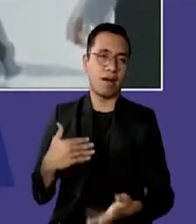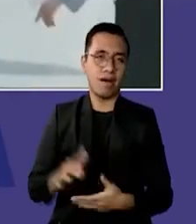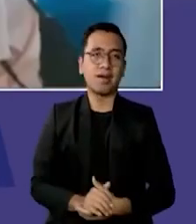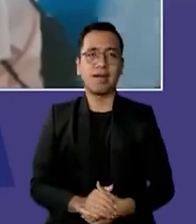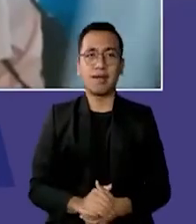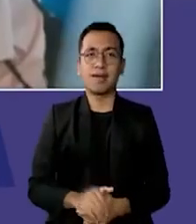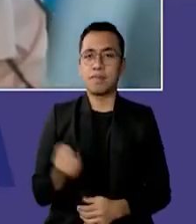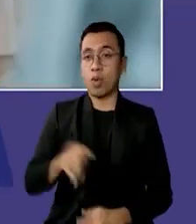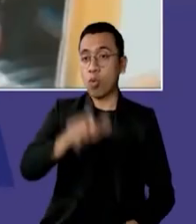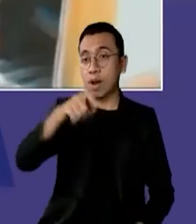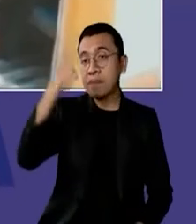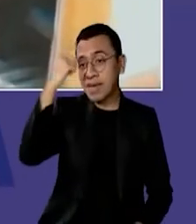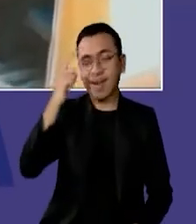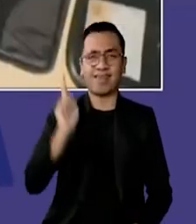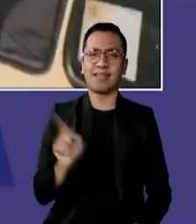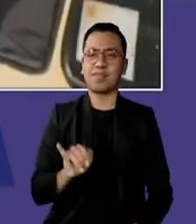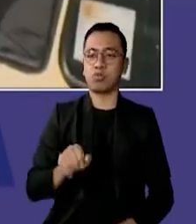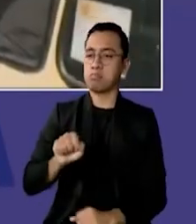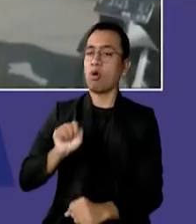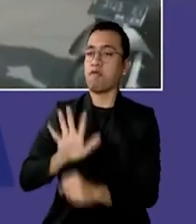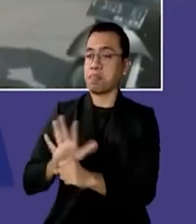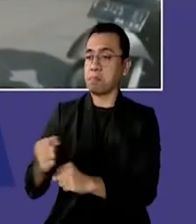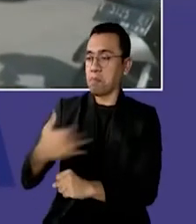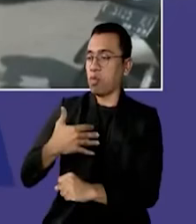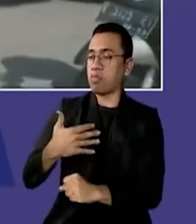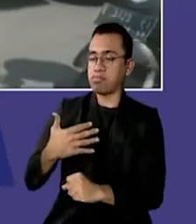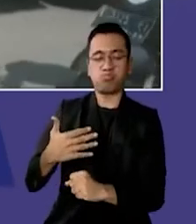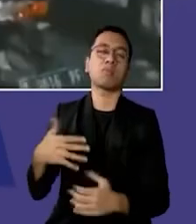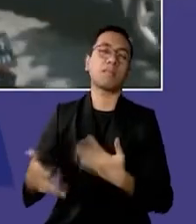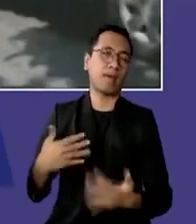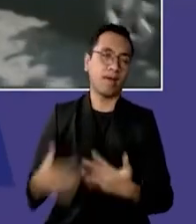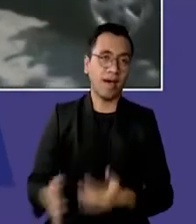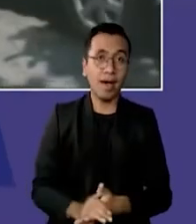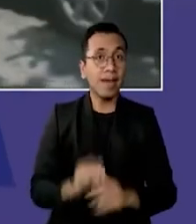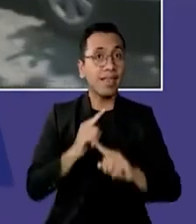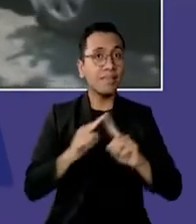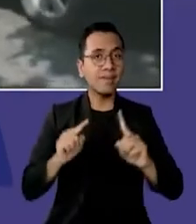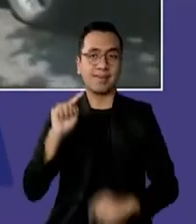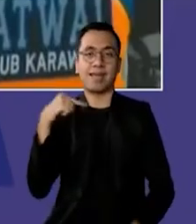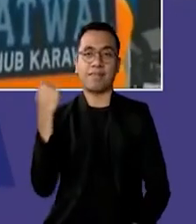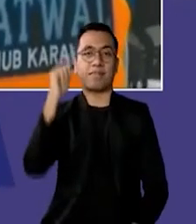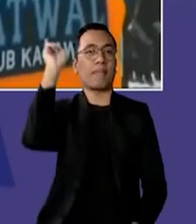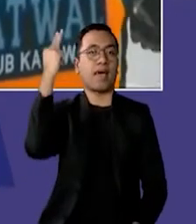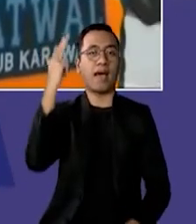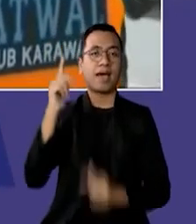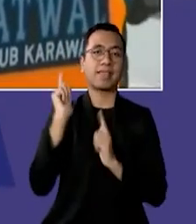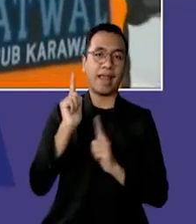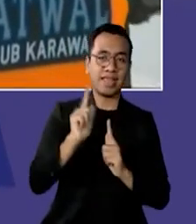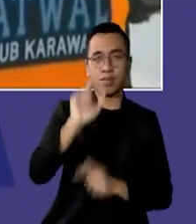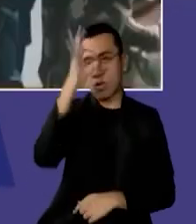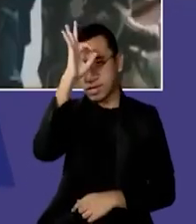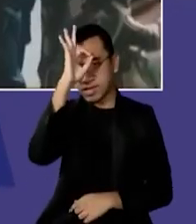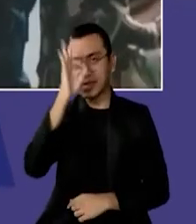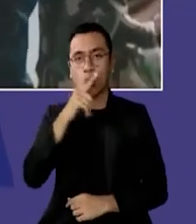pikiran-pikiran seperti itu tapi tapi kami sebagai pemerintah aparat TNI aparat Polri tokoh